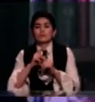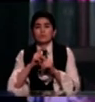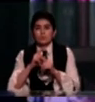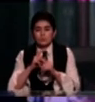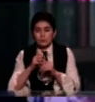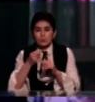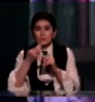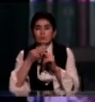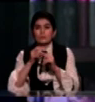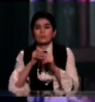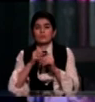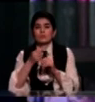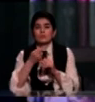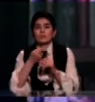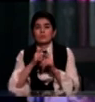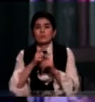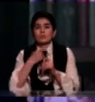глотание, потоотделение.